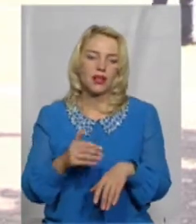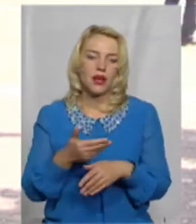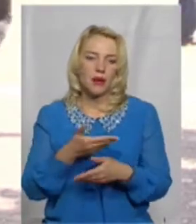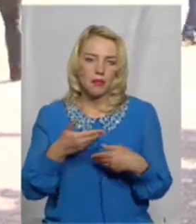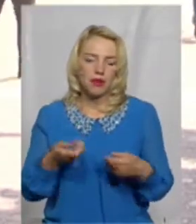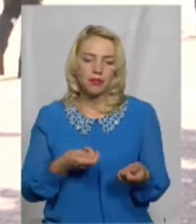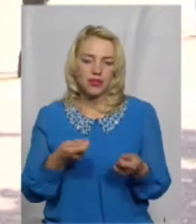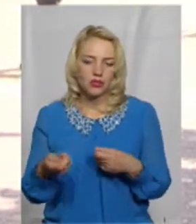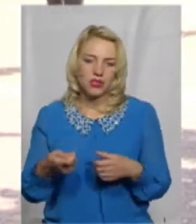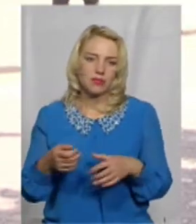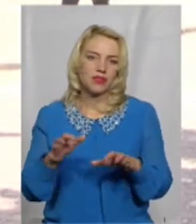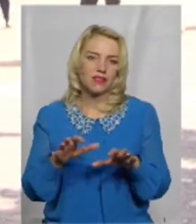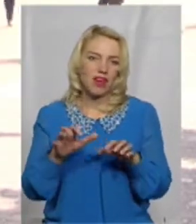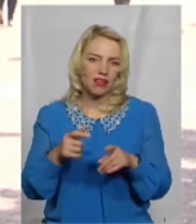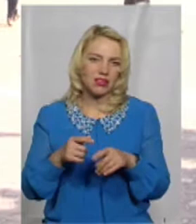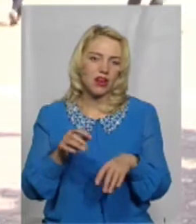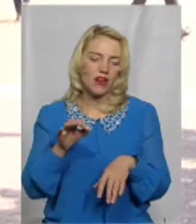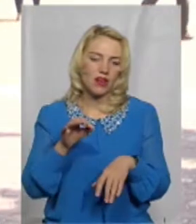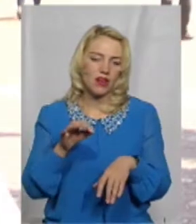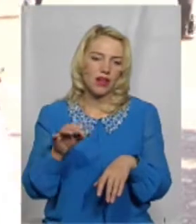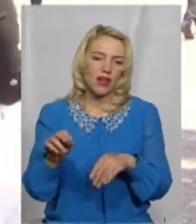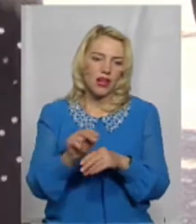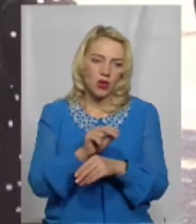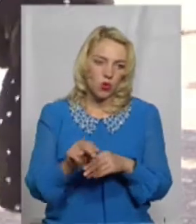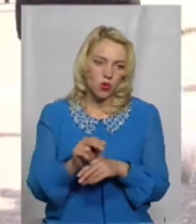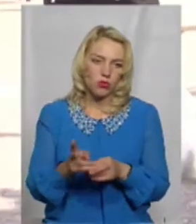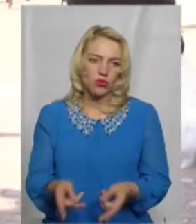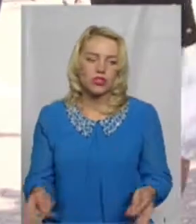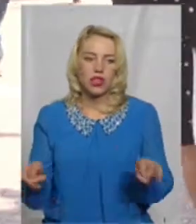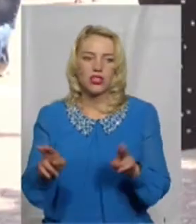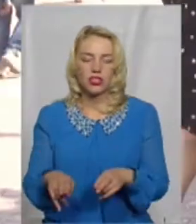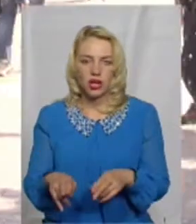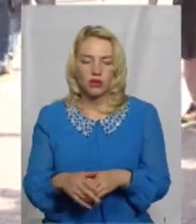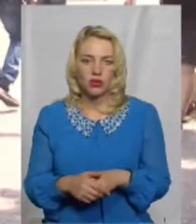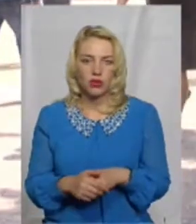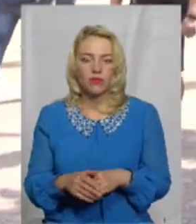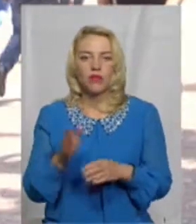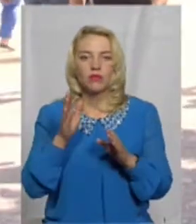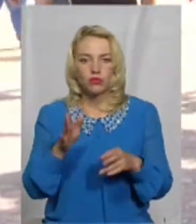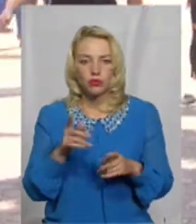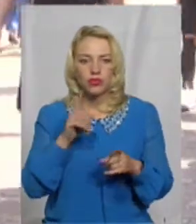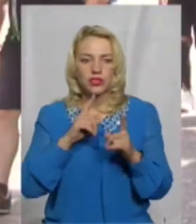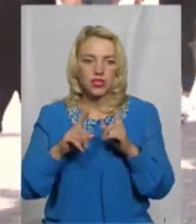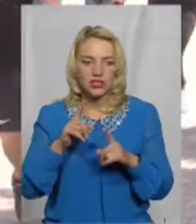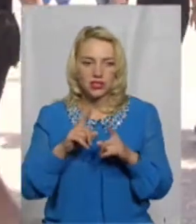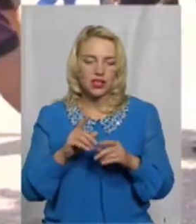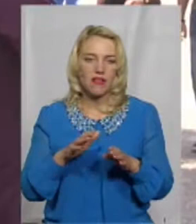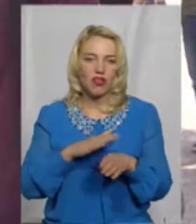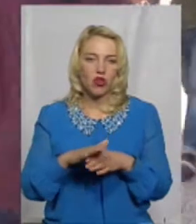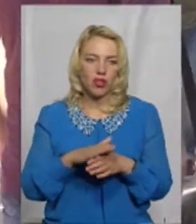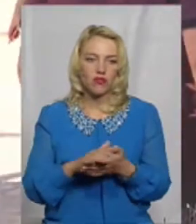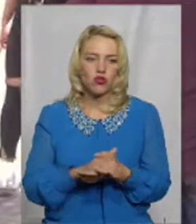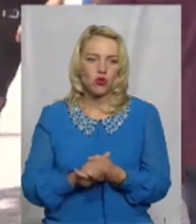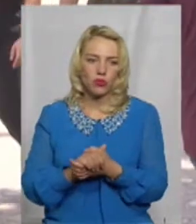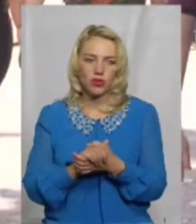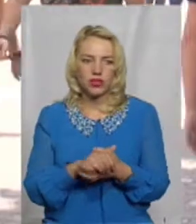їх лікуємо і там залишаємо. буде засідання виконавчого комітету, я думаю, що воно